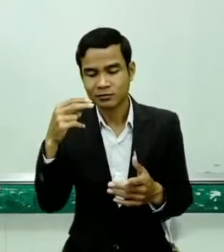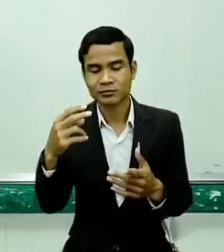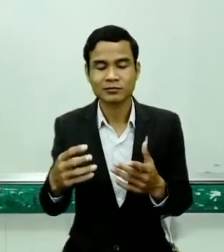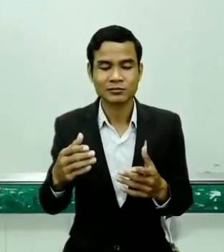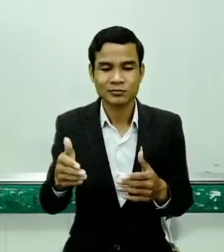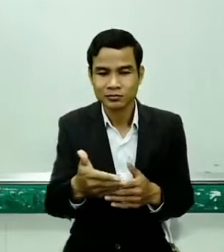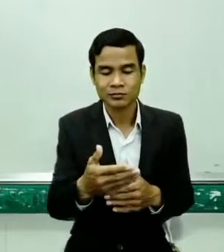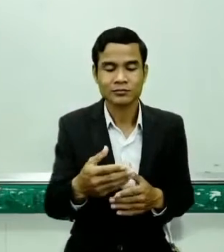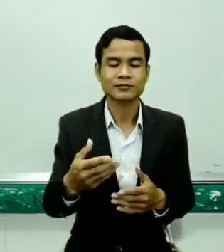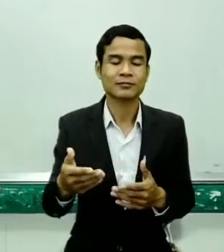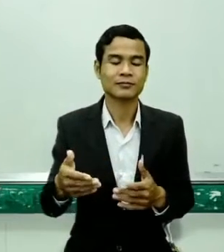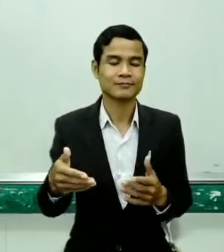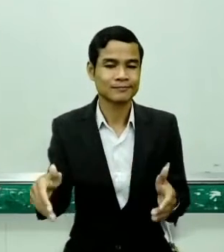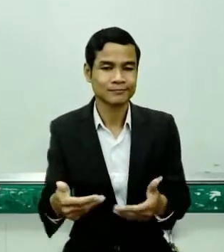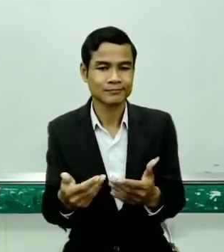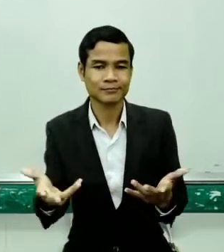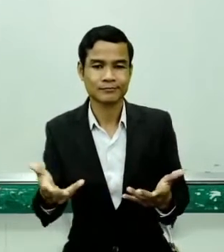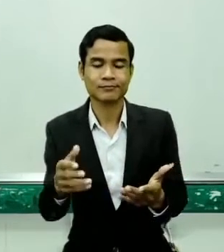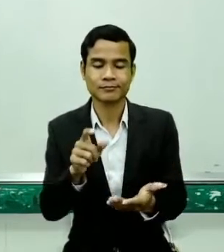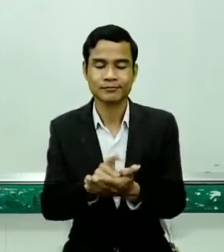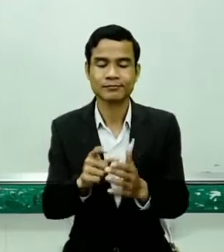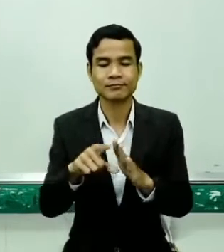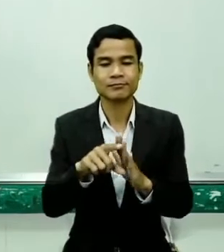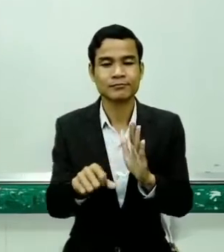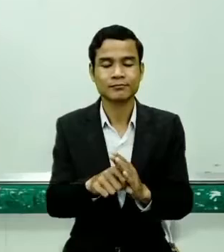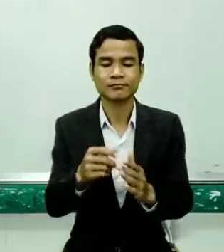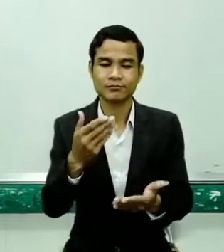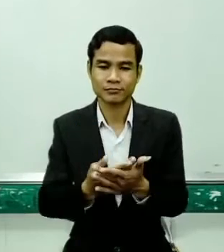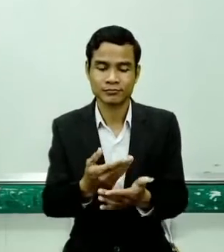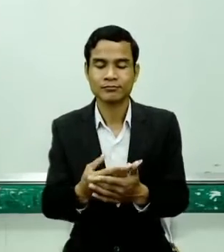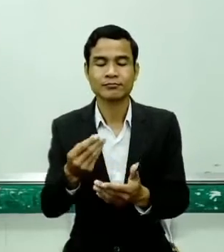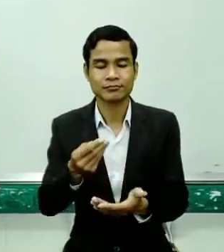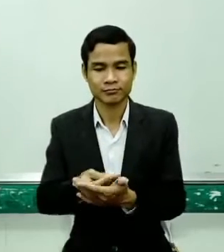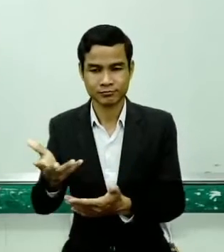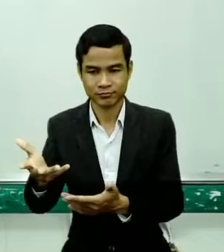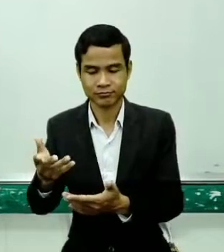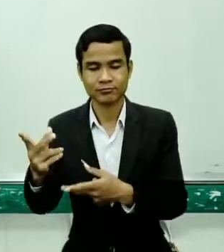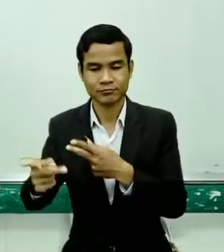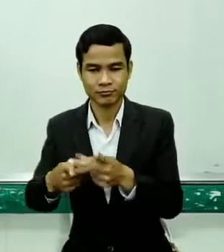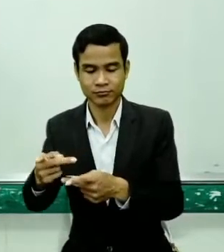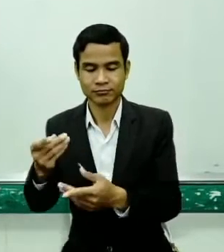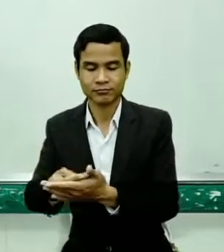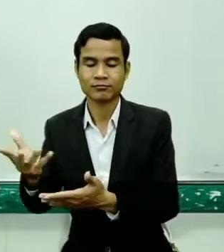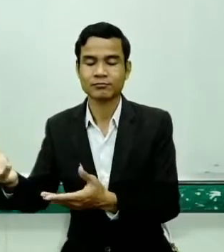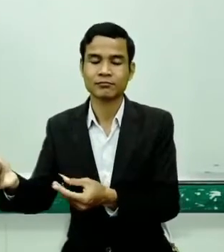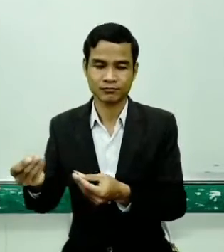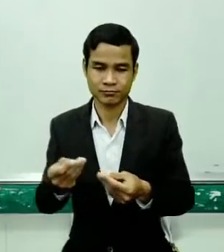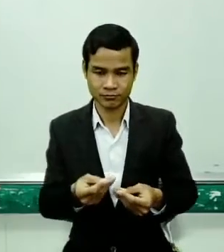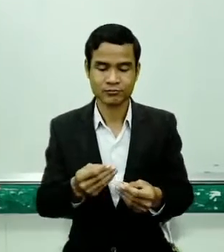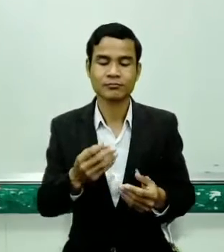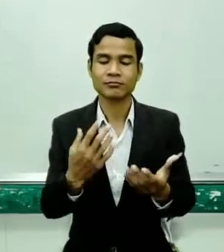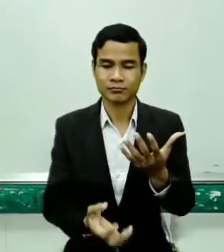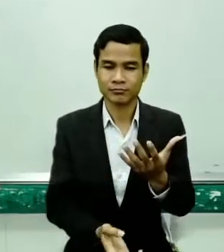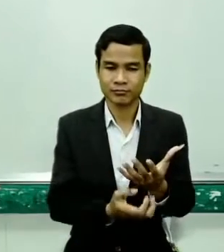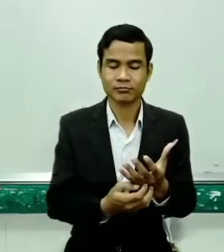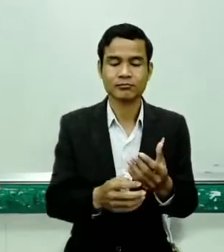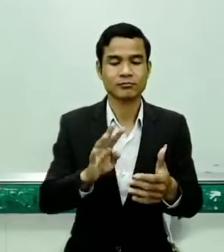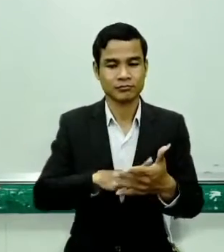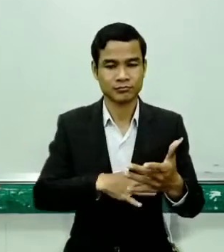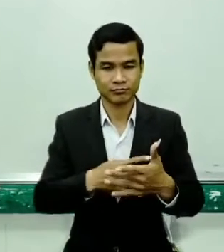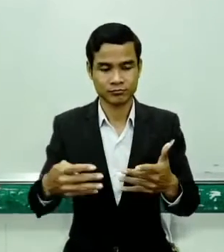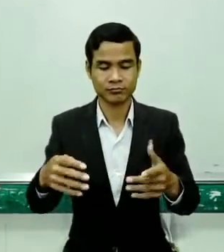hai bàn con tập sát tới tính. Bà lái nâng sạch ở trở tám, mà hốt để con chọn thư. Phan cá có đôi